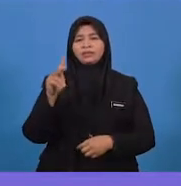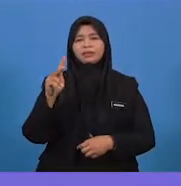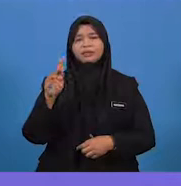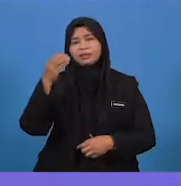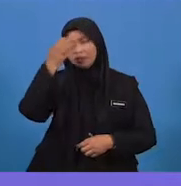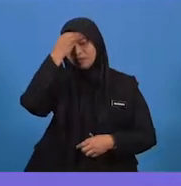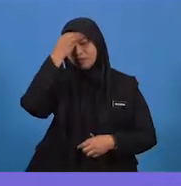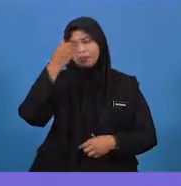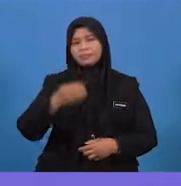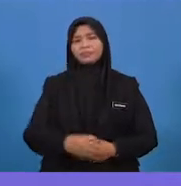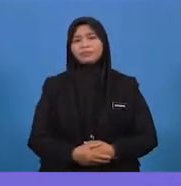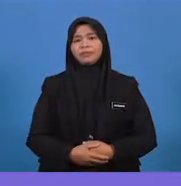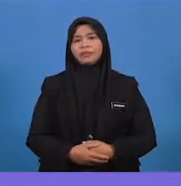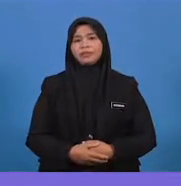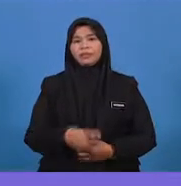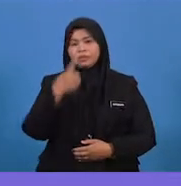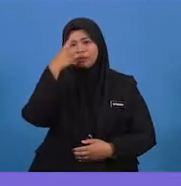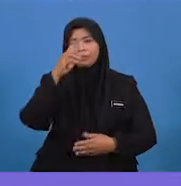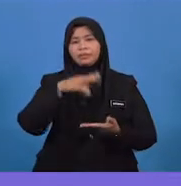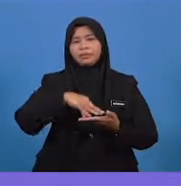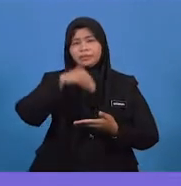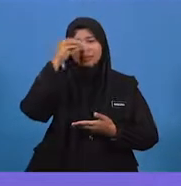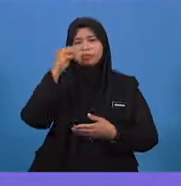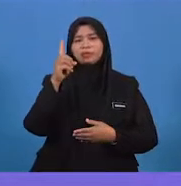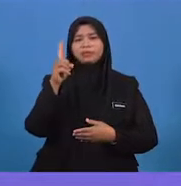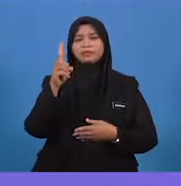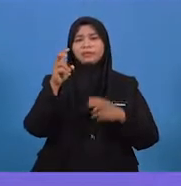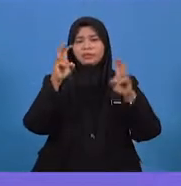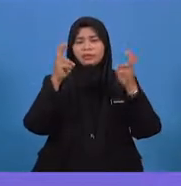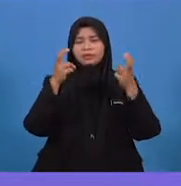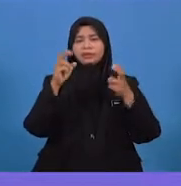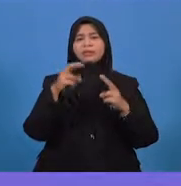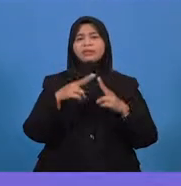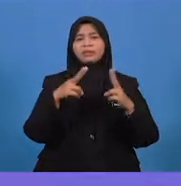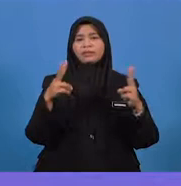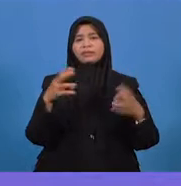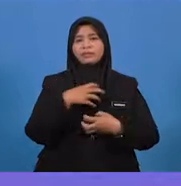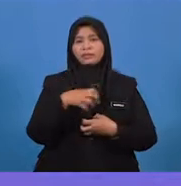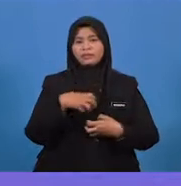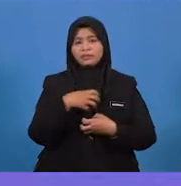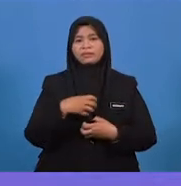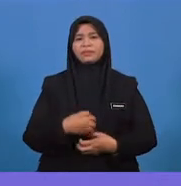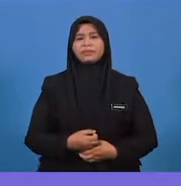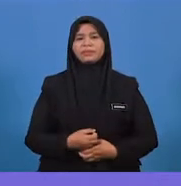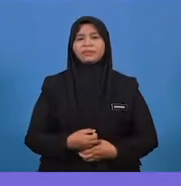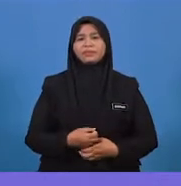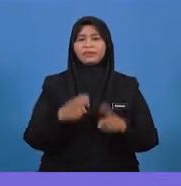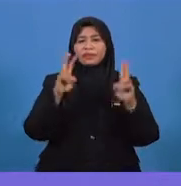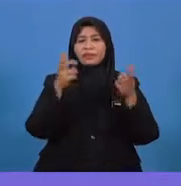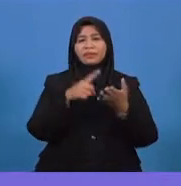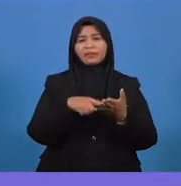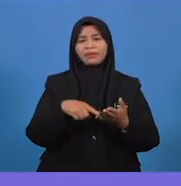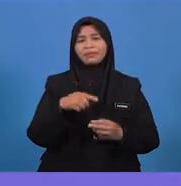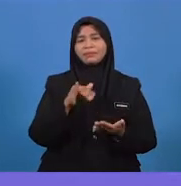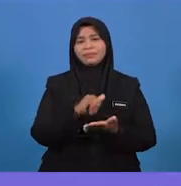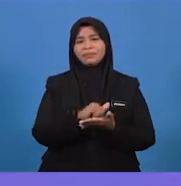Sains Selangor Kuala Lumpur bagi mempelajari satu topik yang sangat menyeronokkan. Topik apa tu